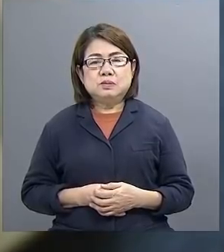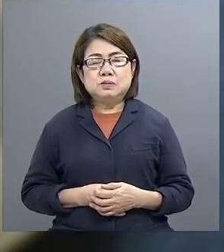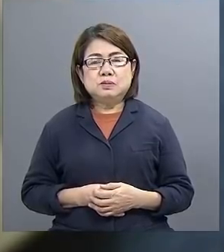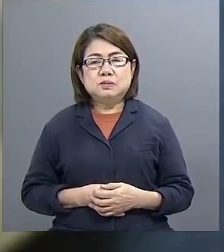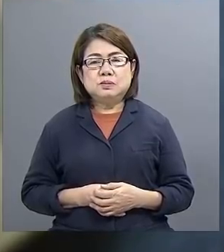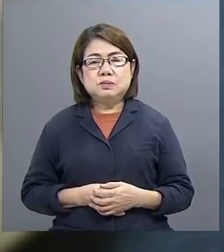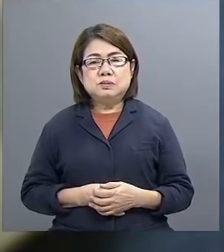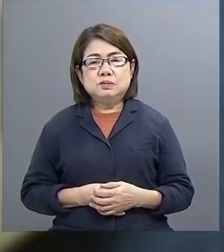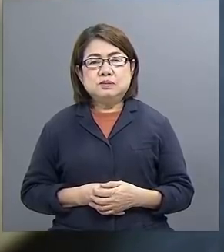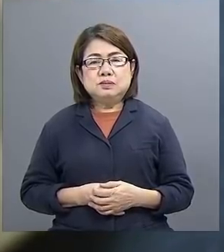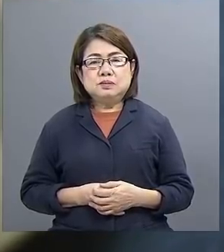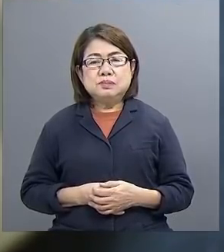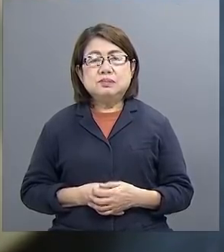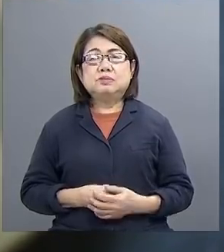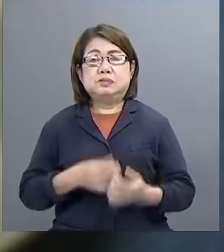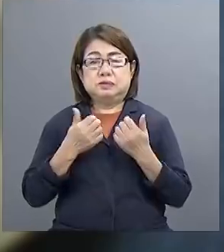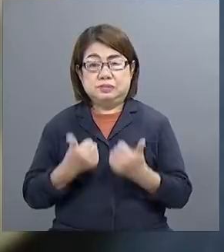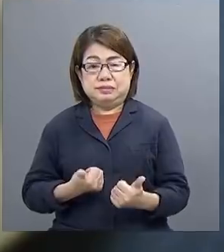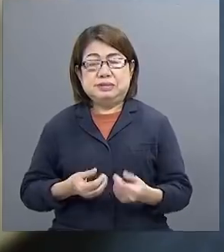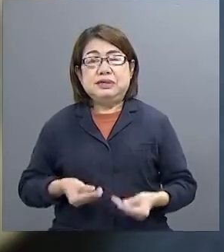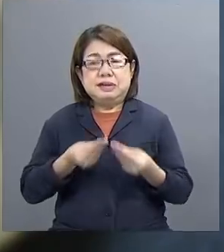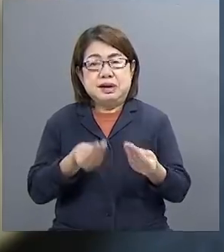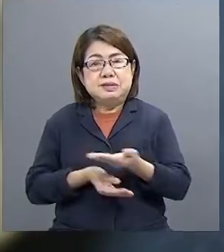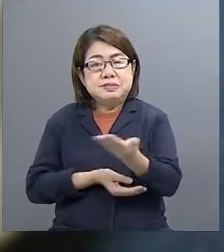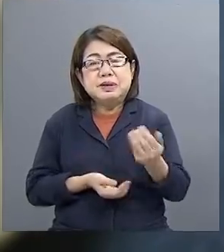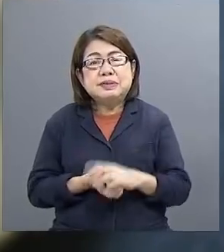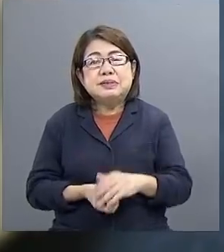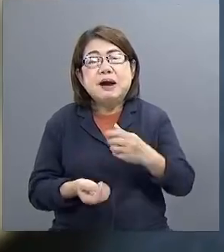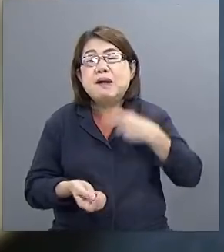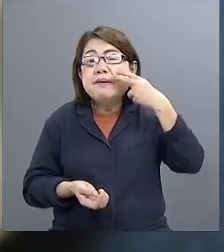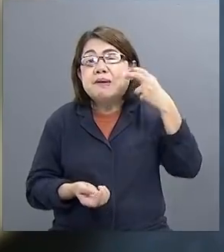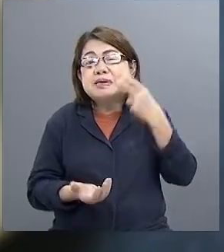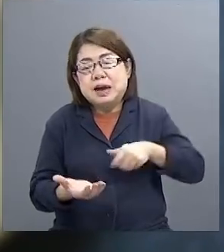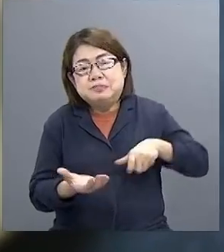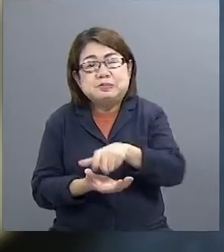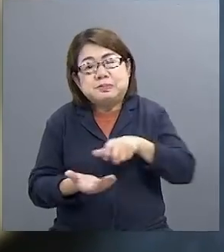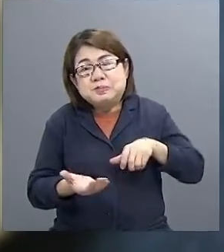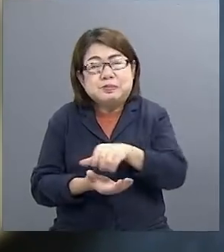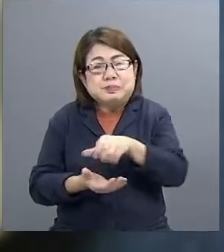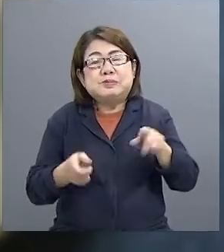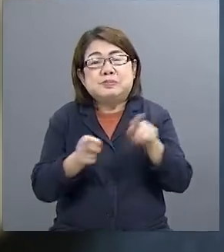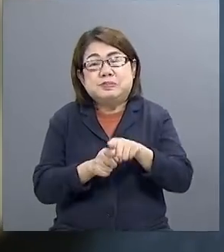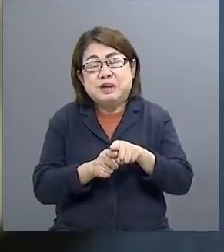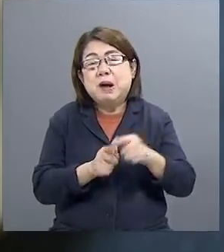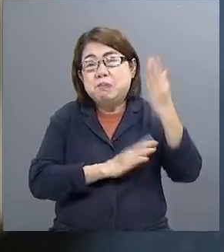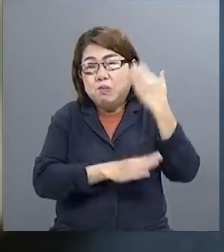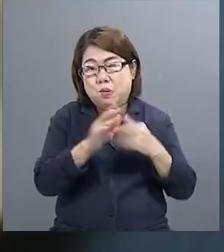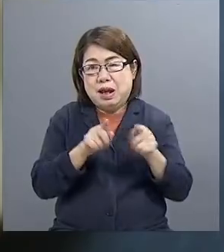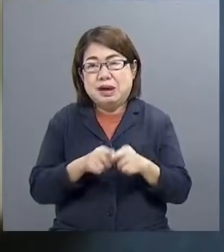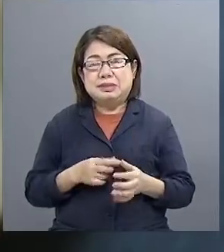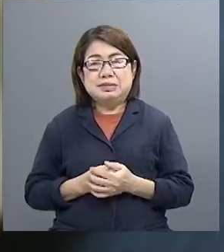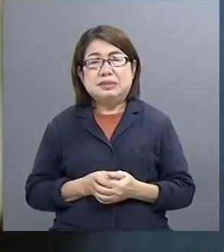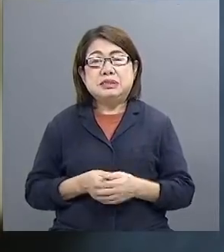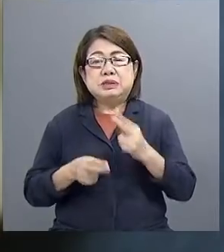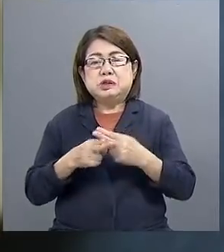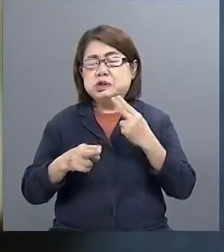วันนี้เราจะพาคุณผู้ชมไปกินของหวานเป็นเมนูแก้กระหายคลายร้อนกับโอเอ๋วของหวานขึ้นชื่อของชาวภูเก็ต